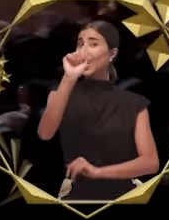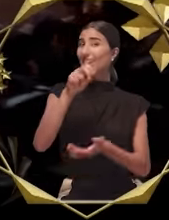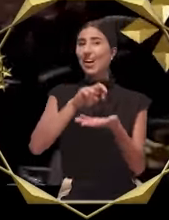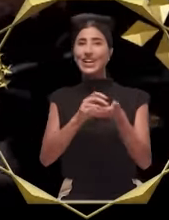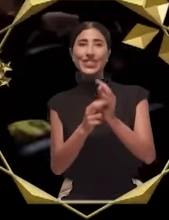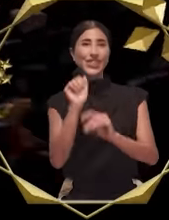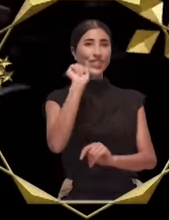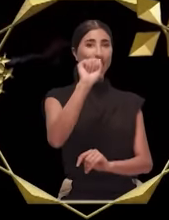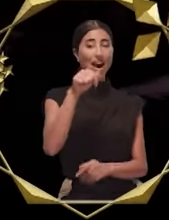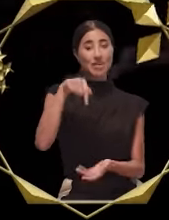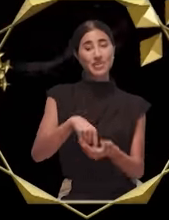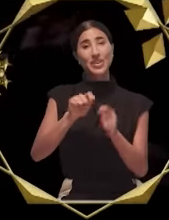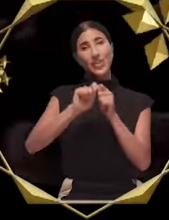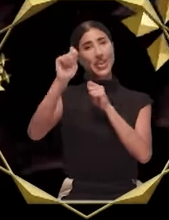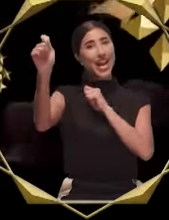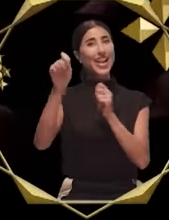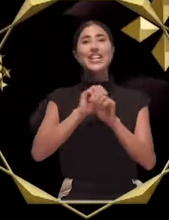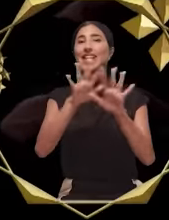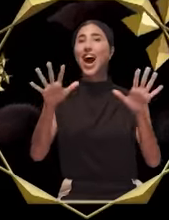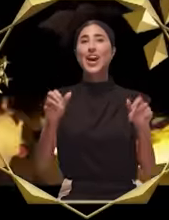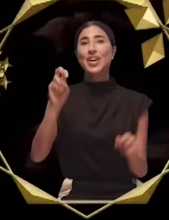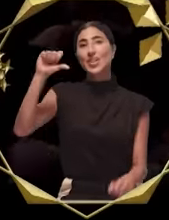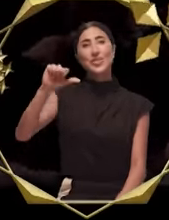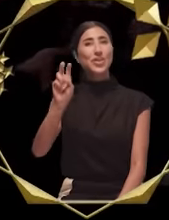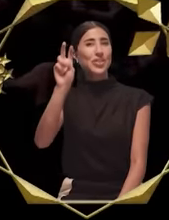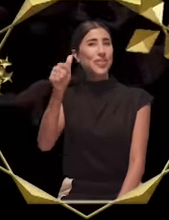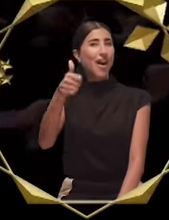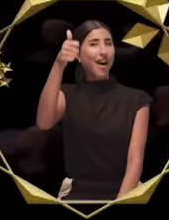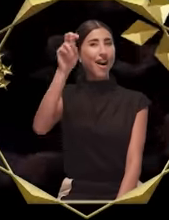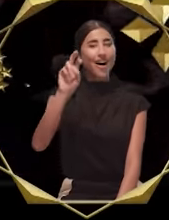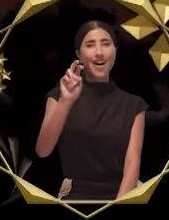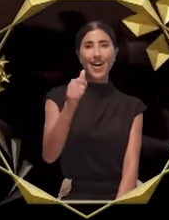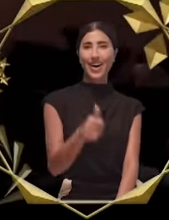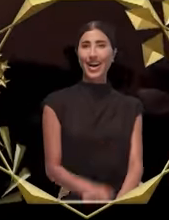خطوة طق خطوة طاق، من هنا إلى ساحر وقوى.